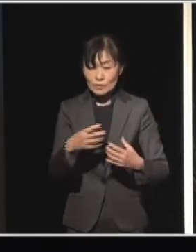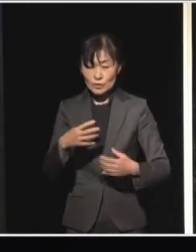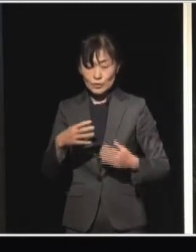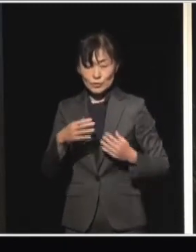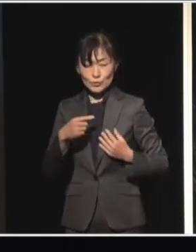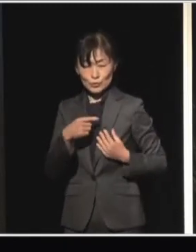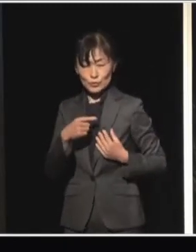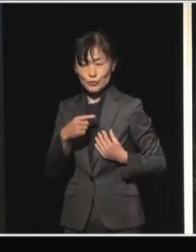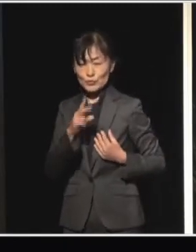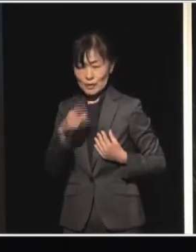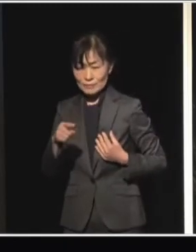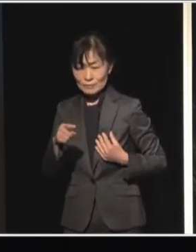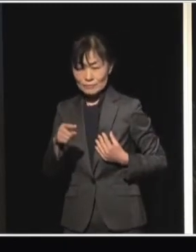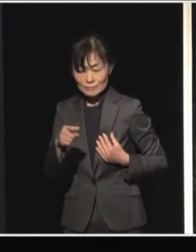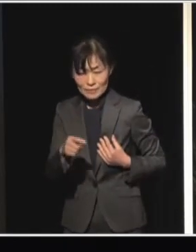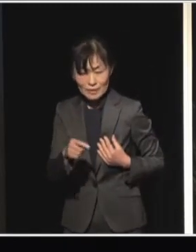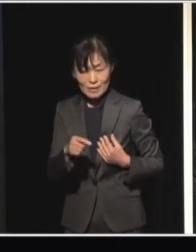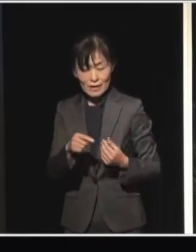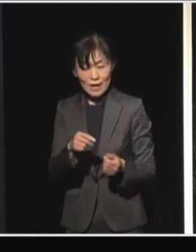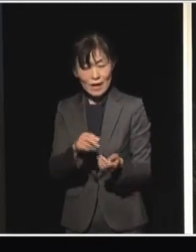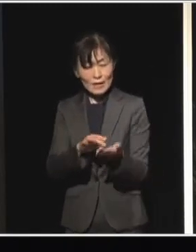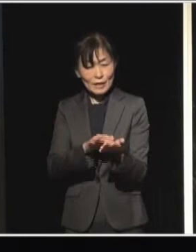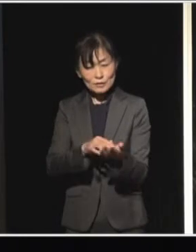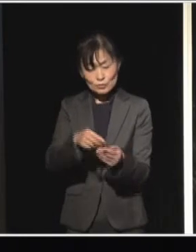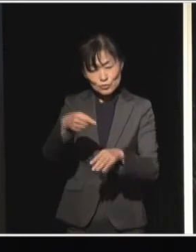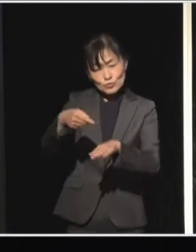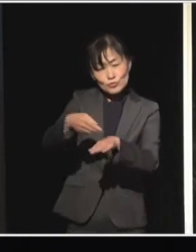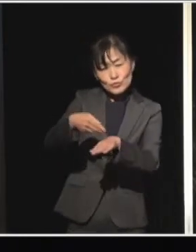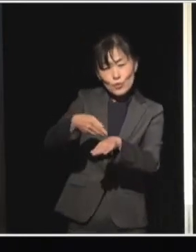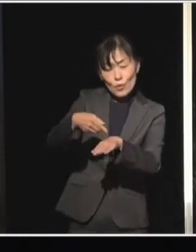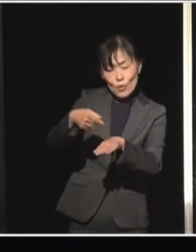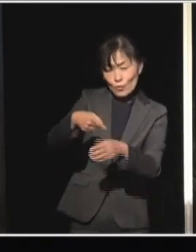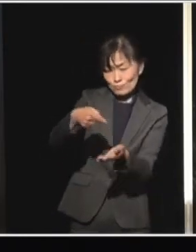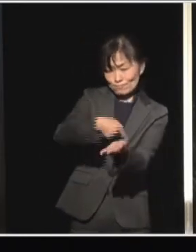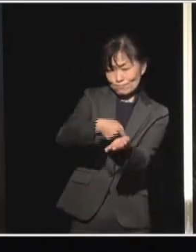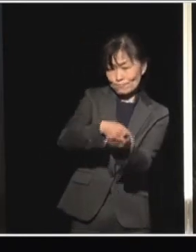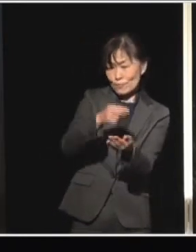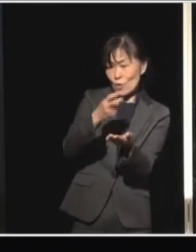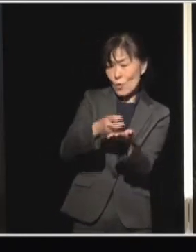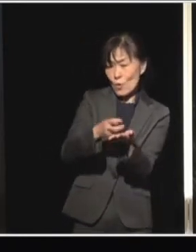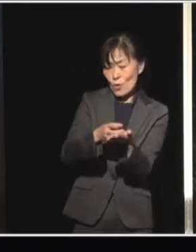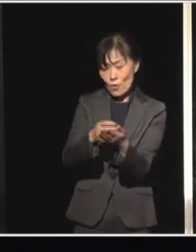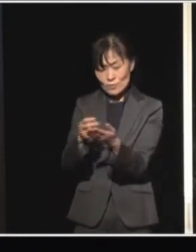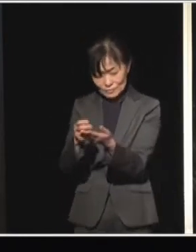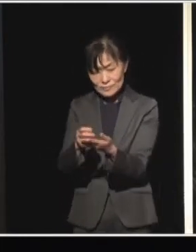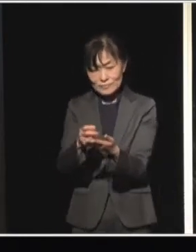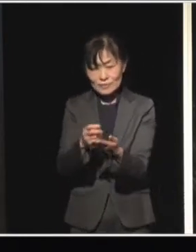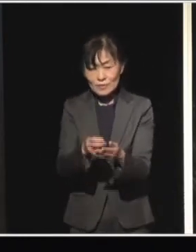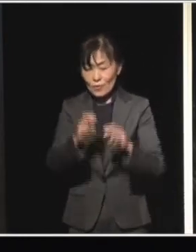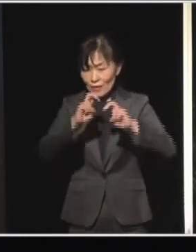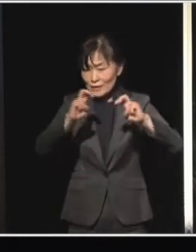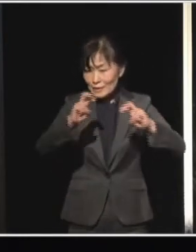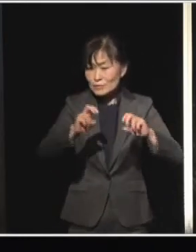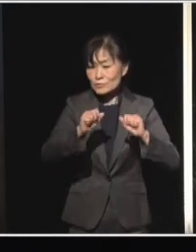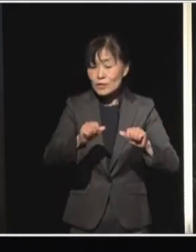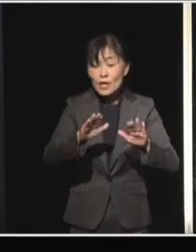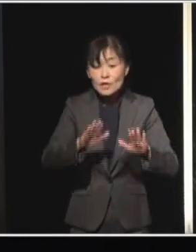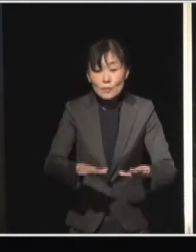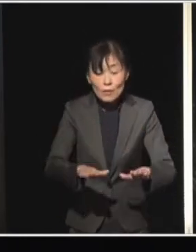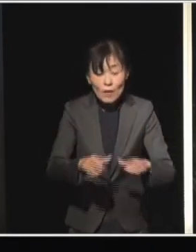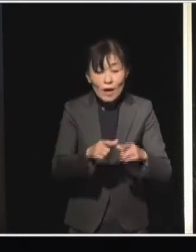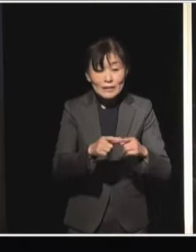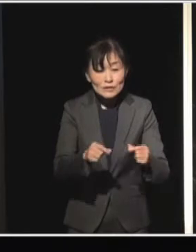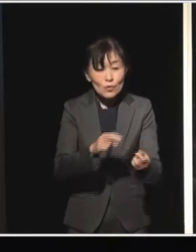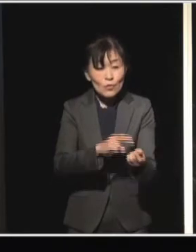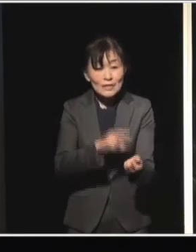開発吟醸に伊那長年携わっております現在は日本医科大武蔵こそ3病院の方で腫瘍